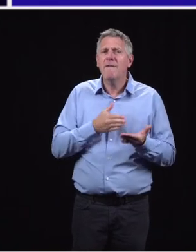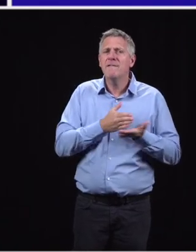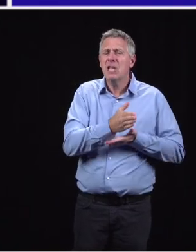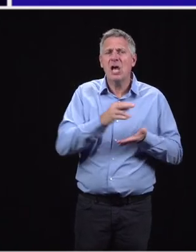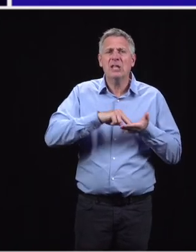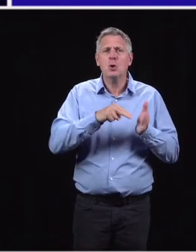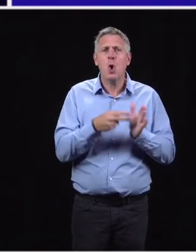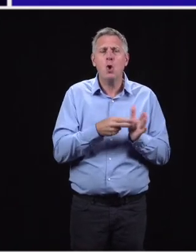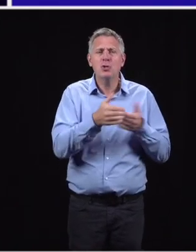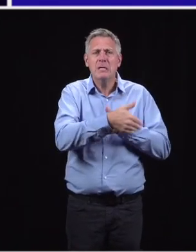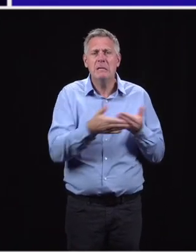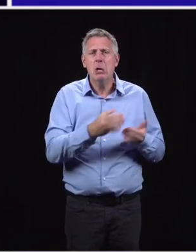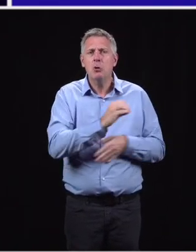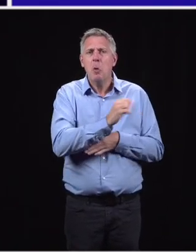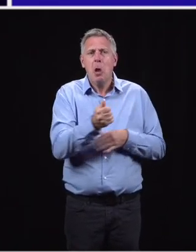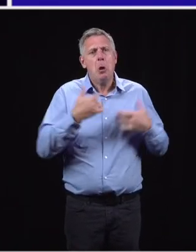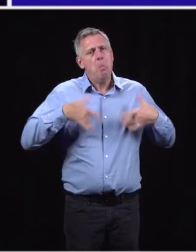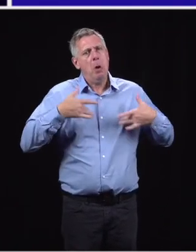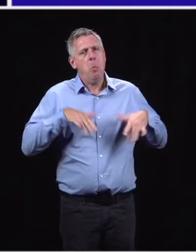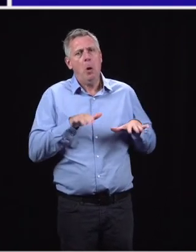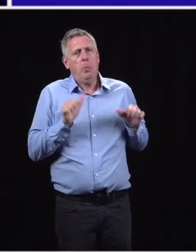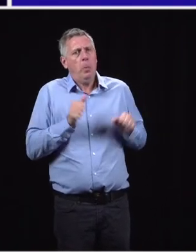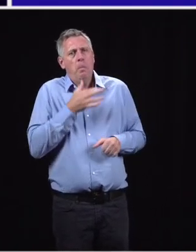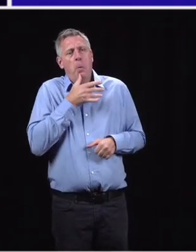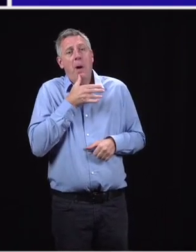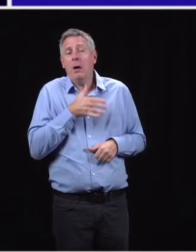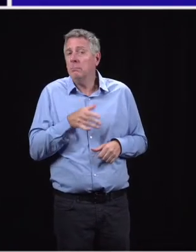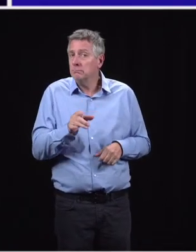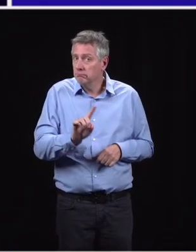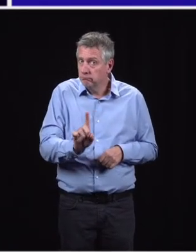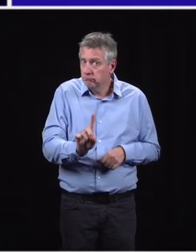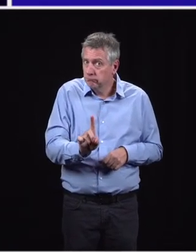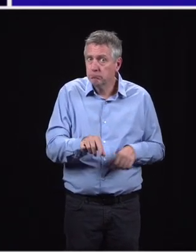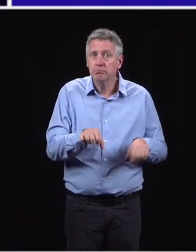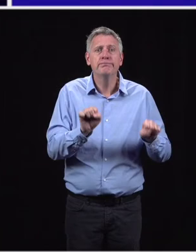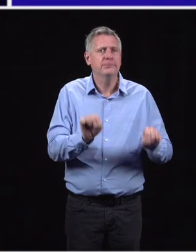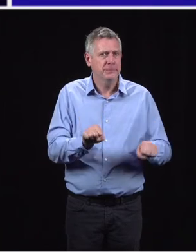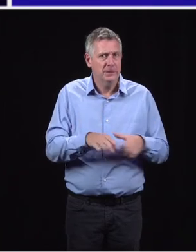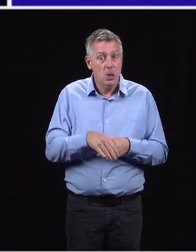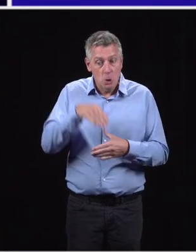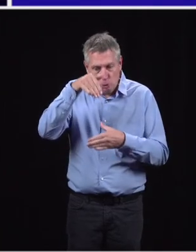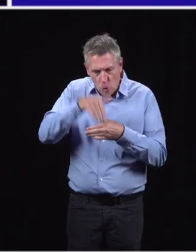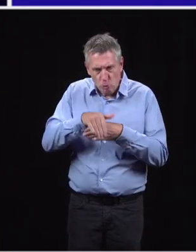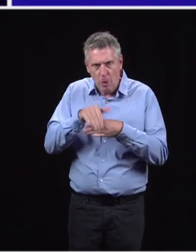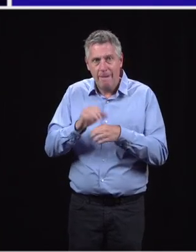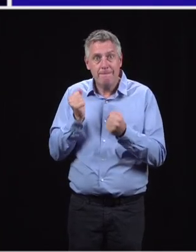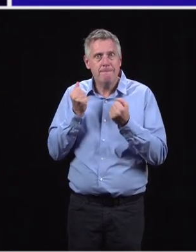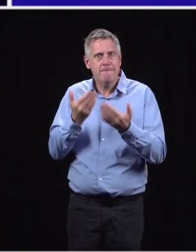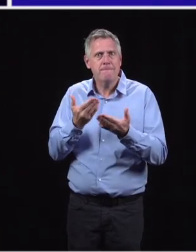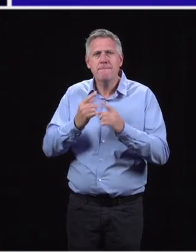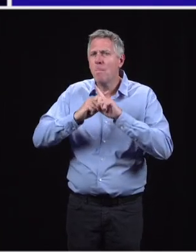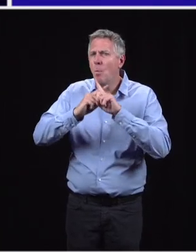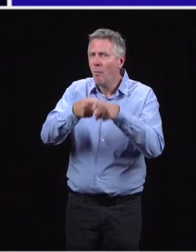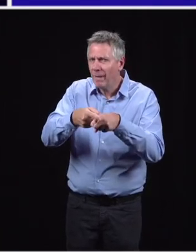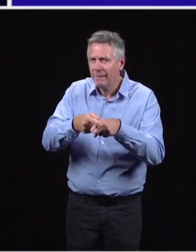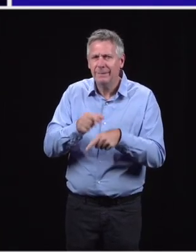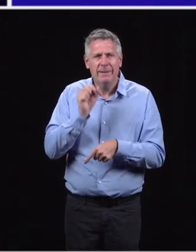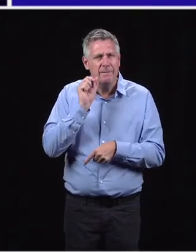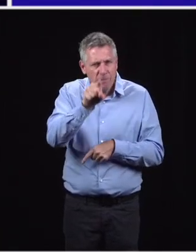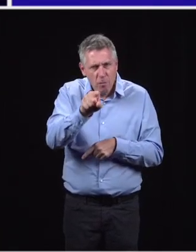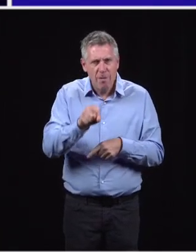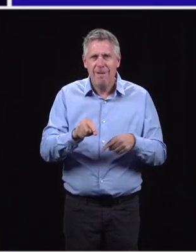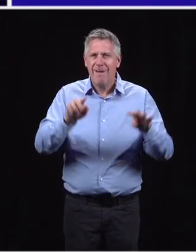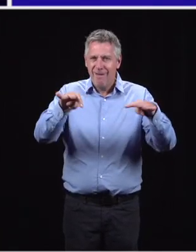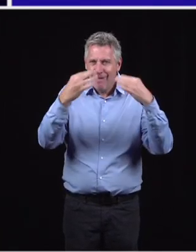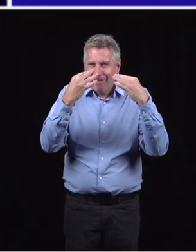latex cette filière du numérique non ça n'est pas pour moi et bien ce soir nous allons justement vous prouver à vous qui êtes devant votre écran